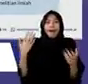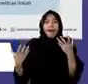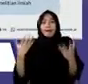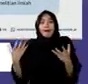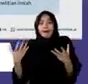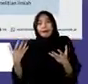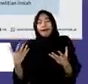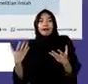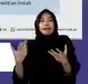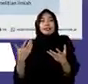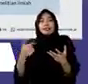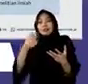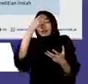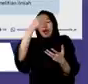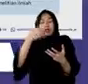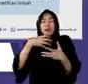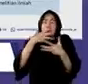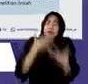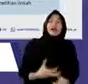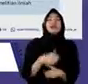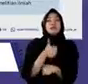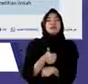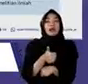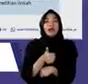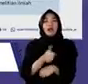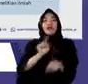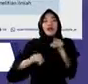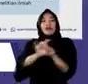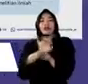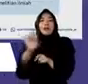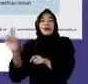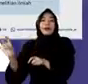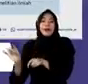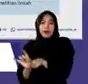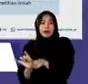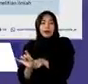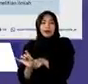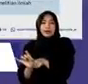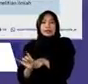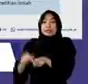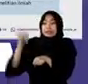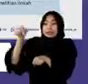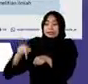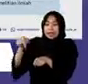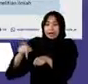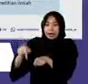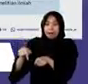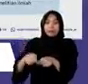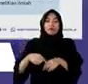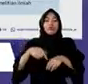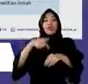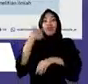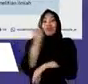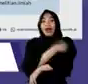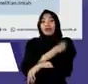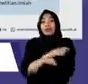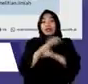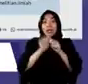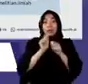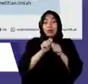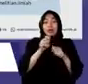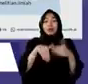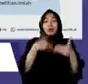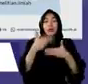besar keparahan yang ditimbulkan. Vaksin COVID-19 yang sedang dalam pengembangan atau telah disetujui,